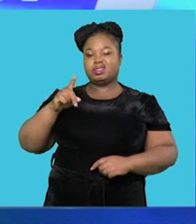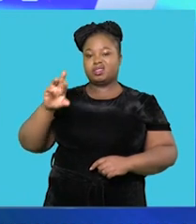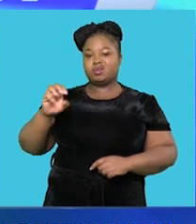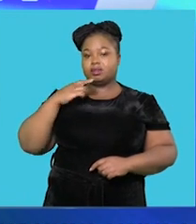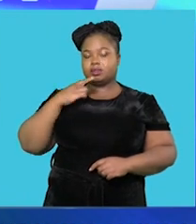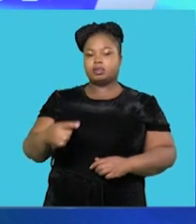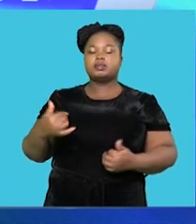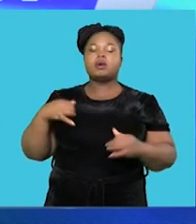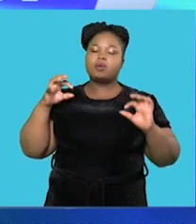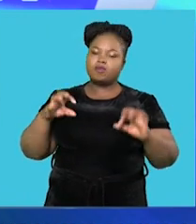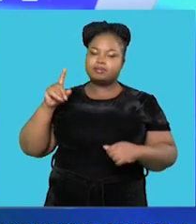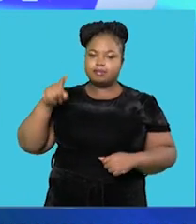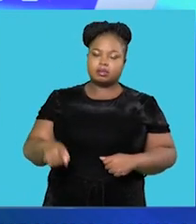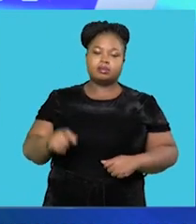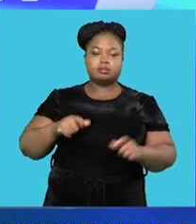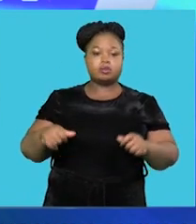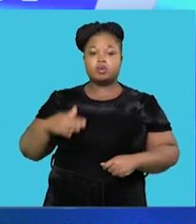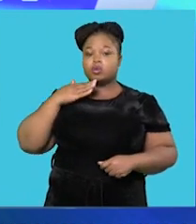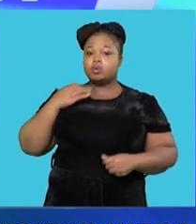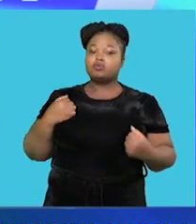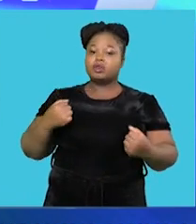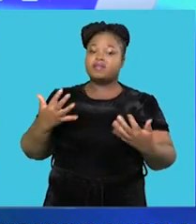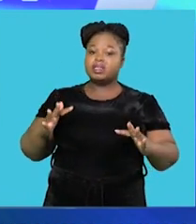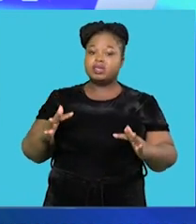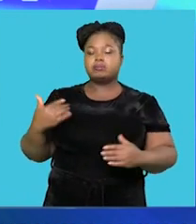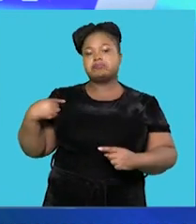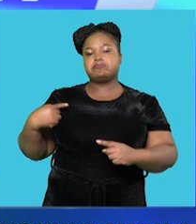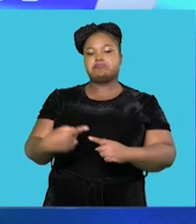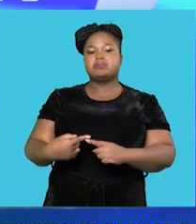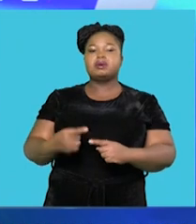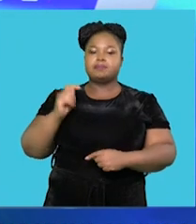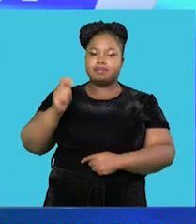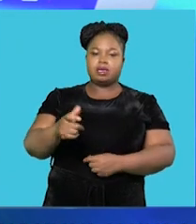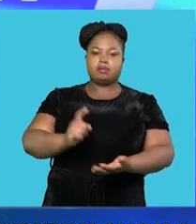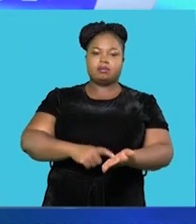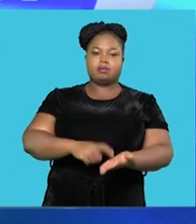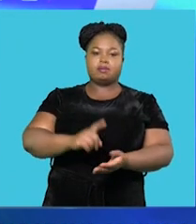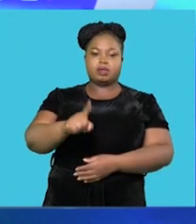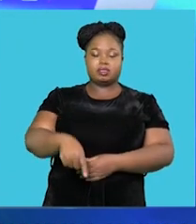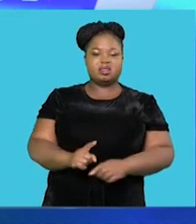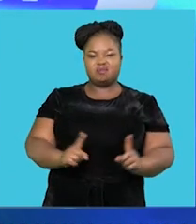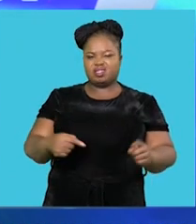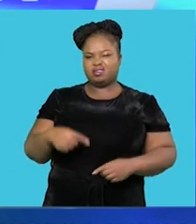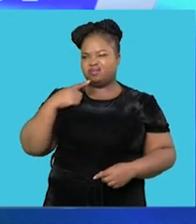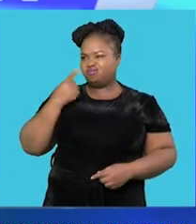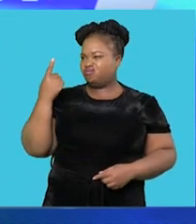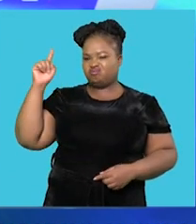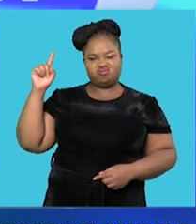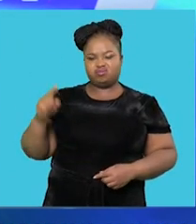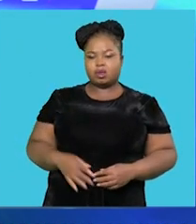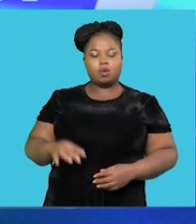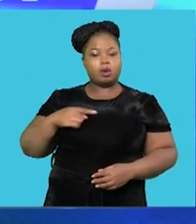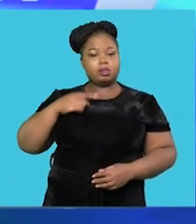kukho isinyanzeliso kubaqhubi abatyalayo ukuba bahlawule amatyala abo. Kanti ke abaqhubi bayasikhaba esi sinyanzeliso